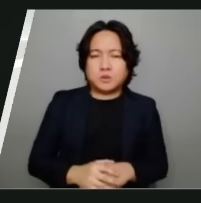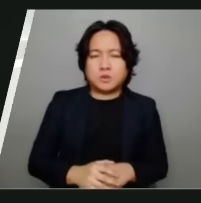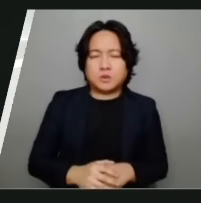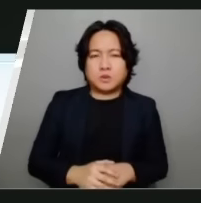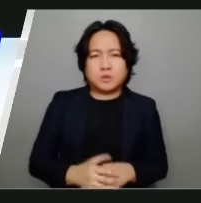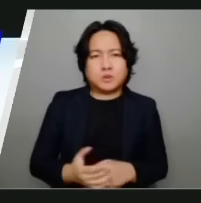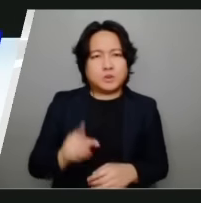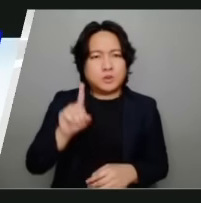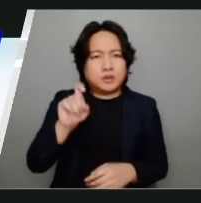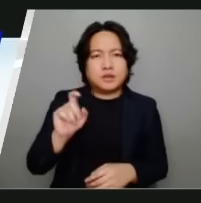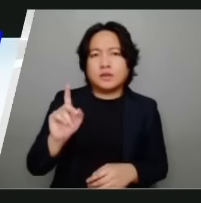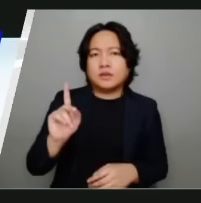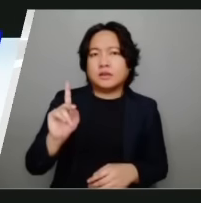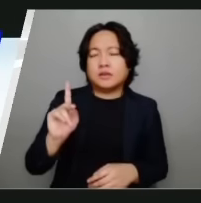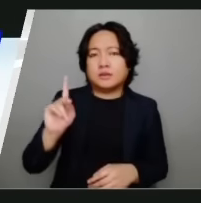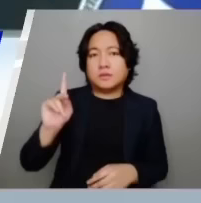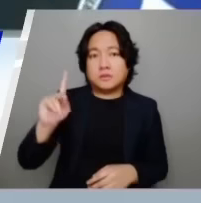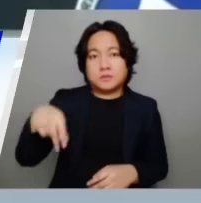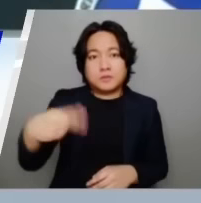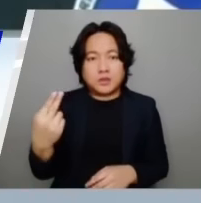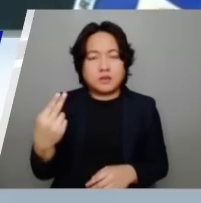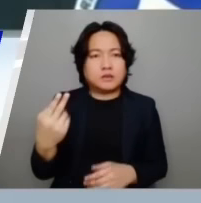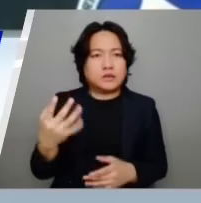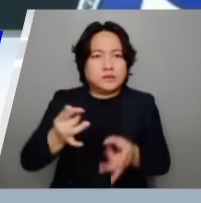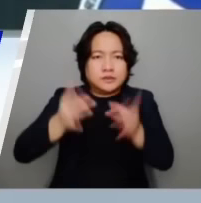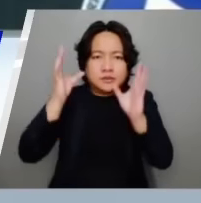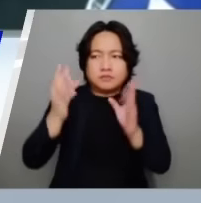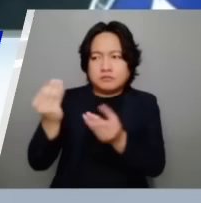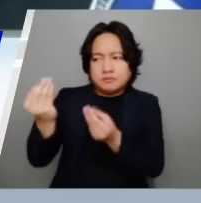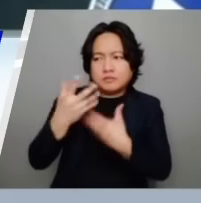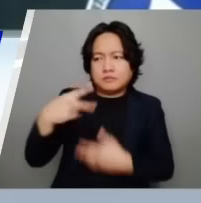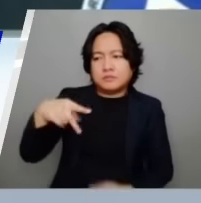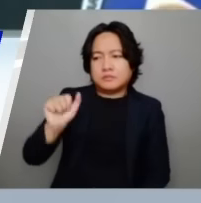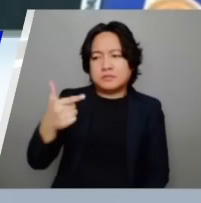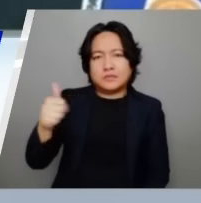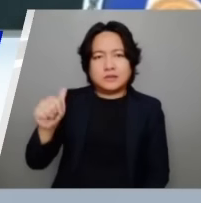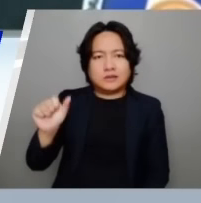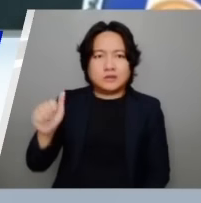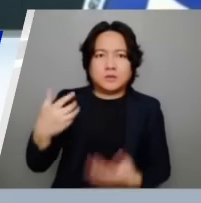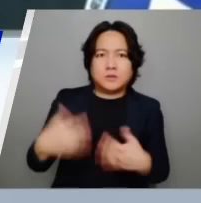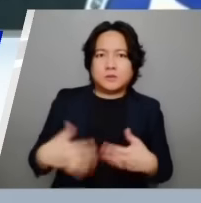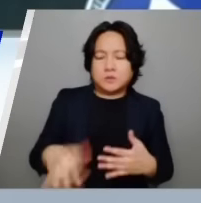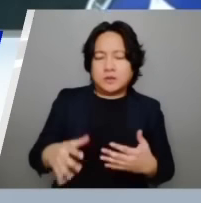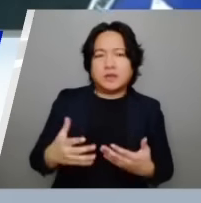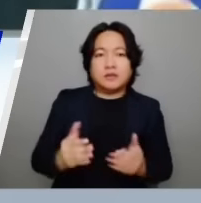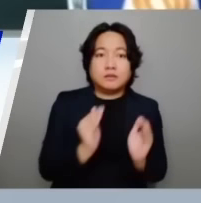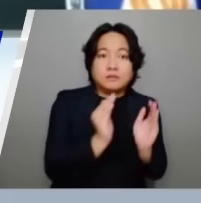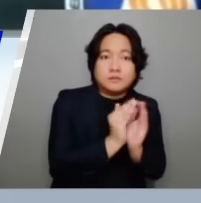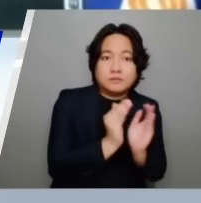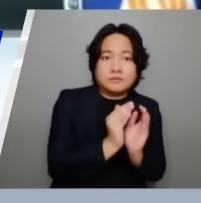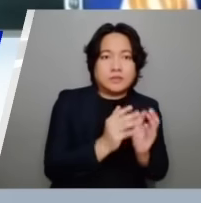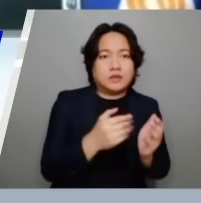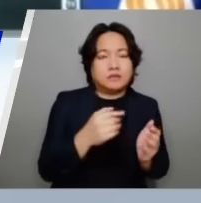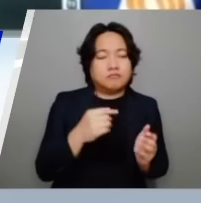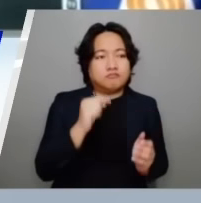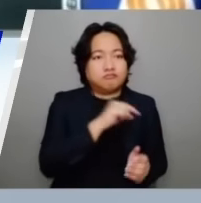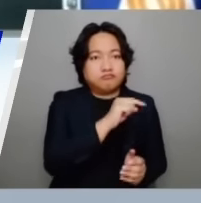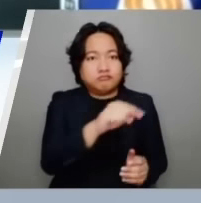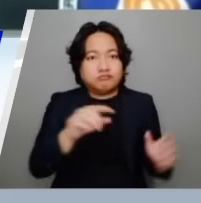PAGASA. So kami po ay naghahanda at ang DSWD po natin ay immediately after the Christine, sir,